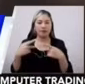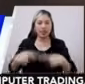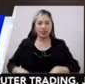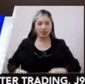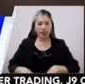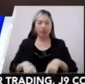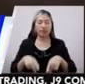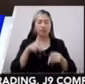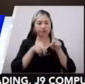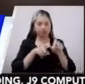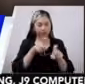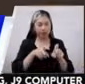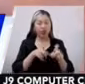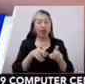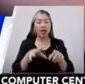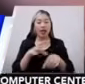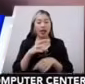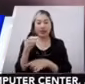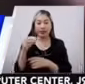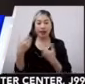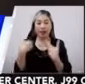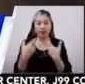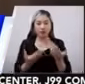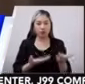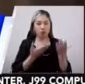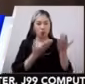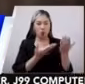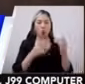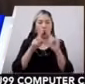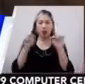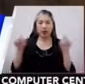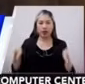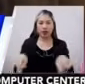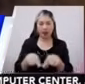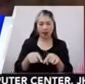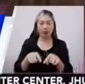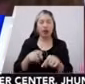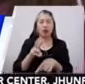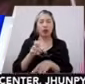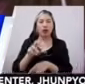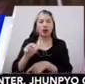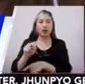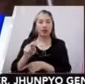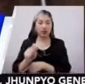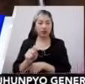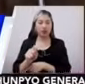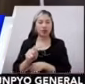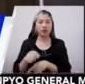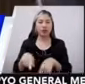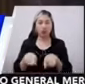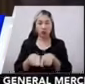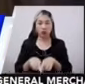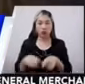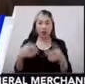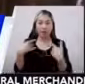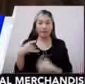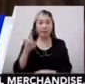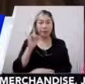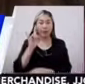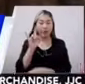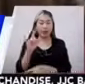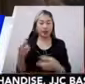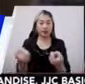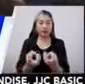arrest warrant ng korte sa Tarlac. Matapos niyan ay nagkaroon ng press conference na pinangunahan ni DILG Secretary Benhar Abalos